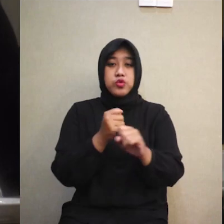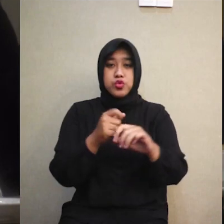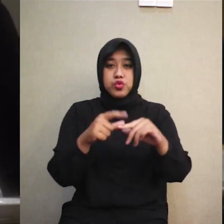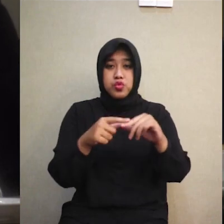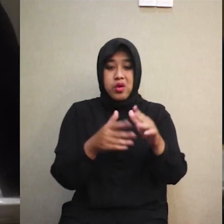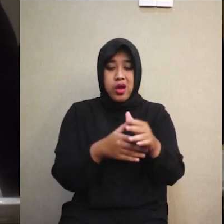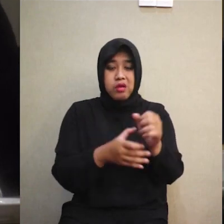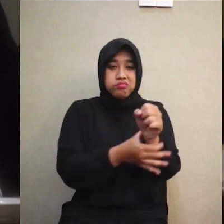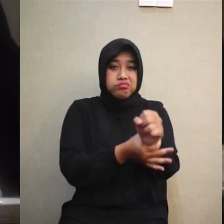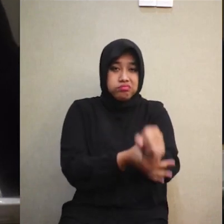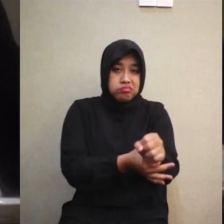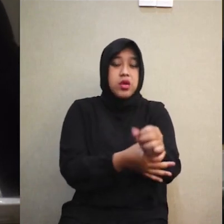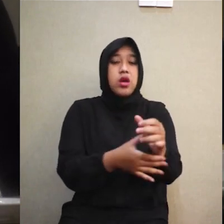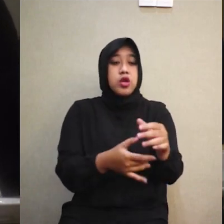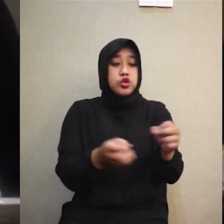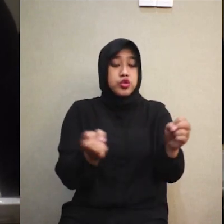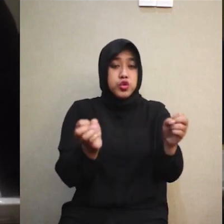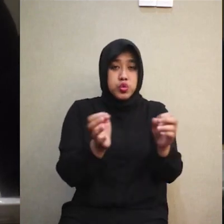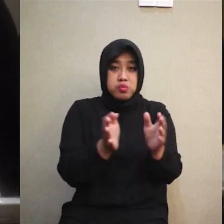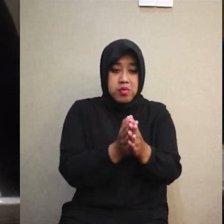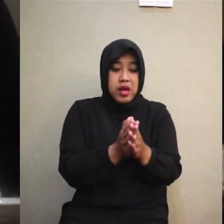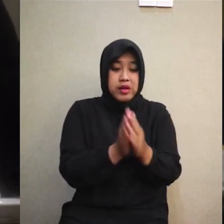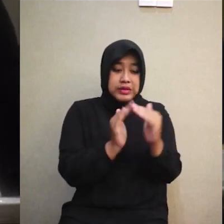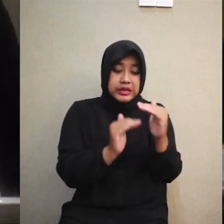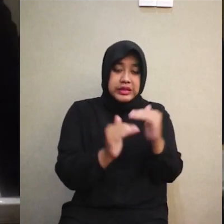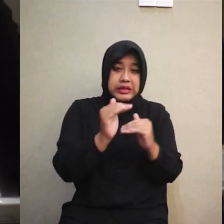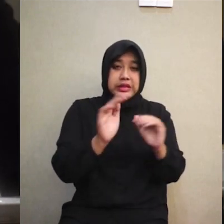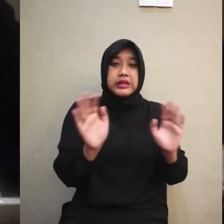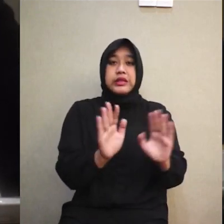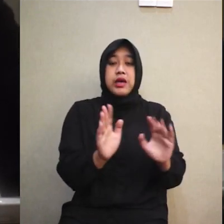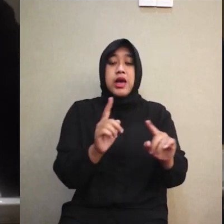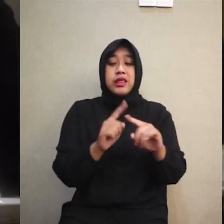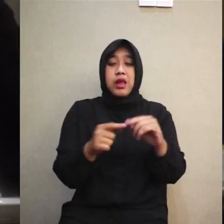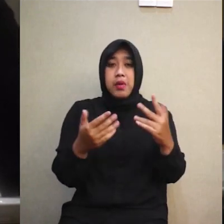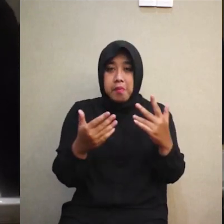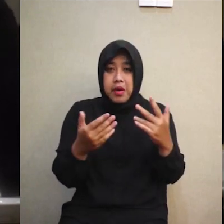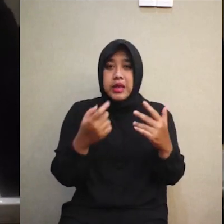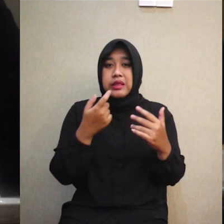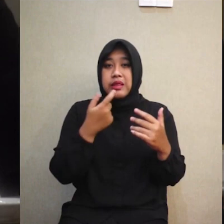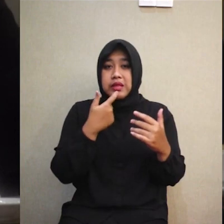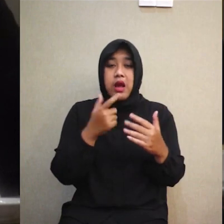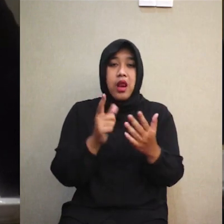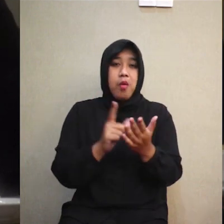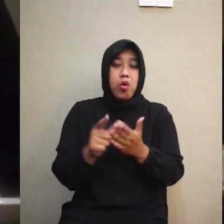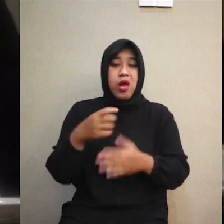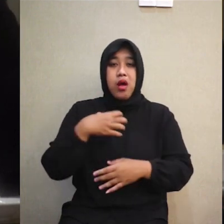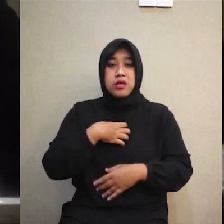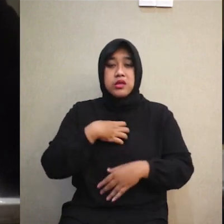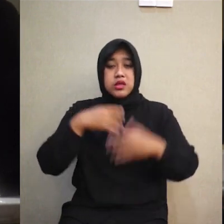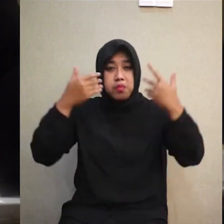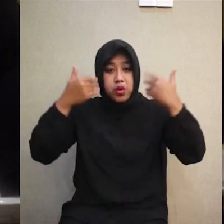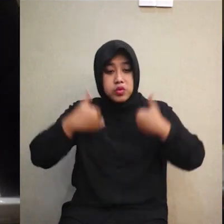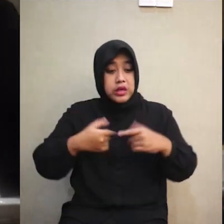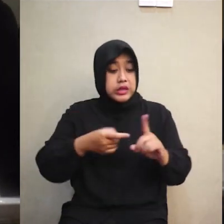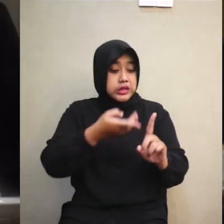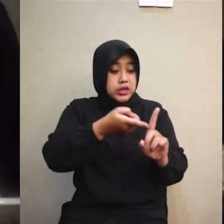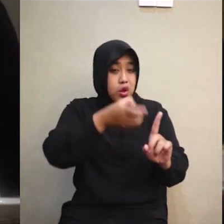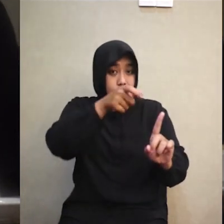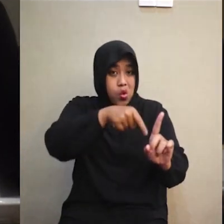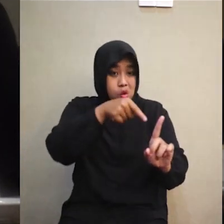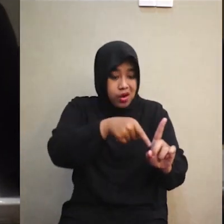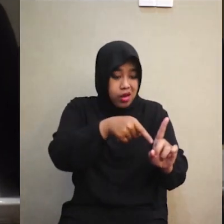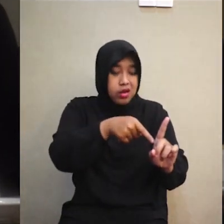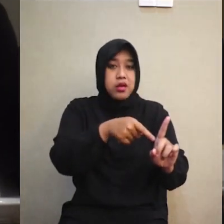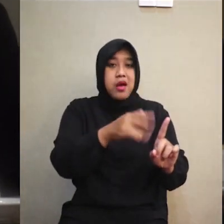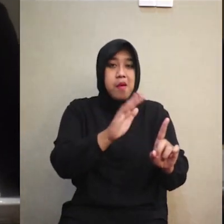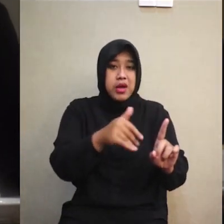meskipun secara jumlah itu tidak tinggi tetapi kalau dalam konteks hak asasi manusia itu kan satu orang pun yang kemudian masih